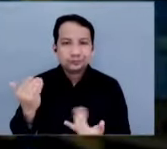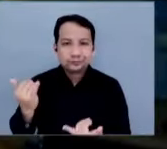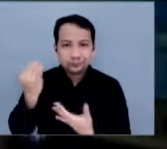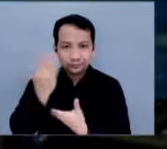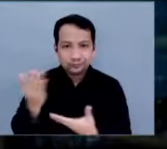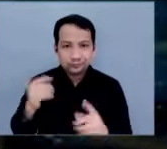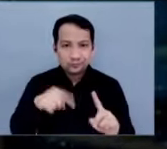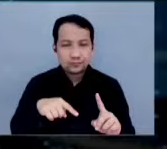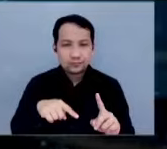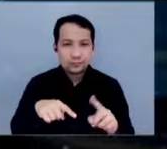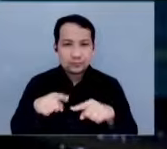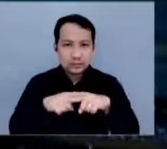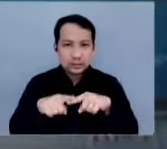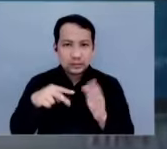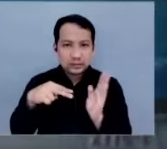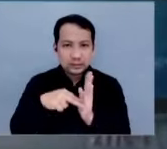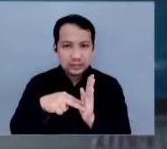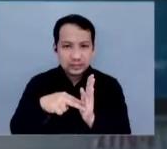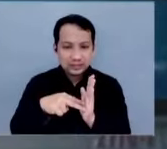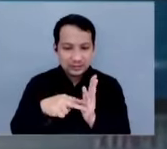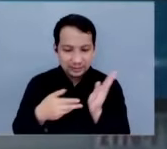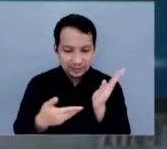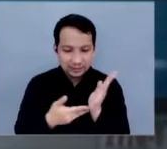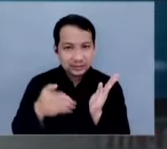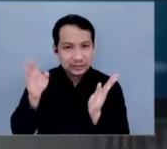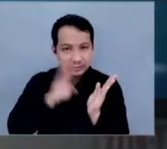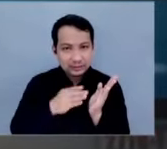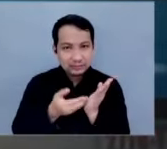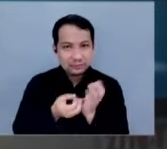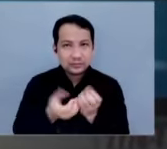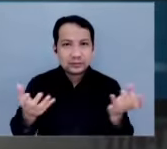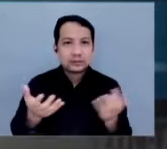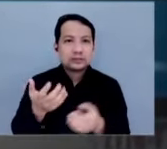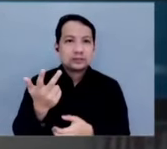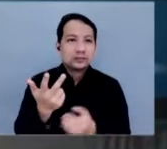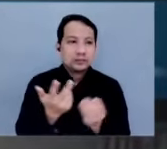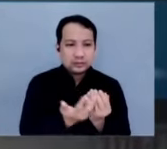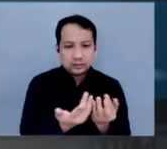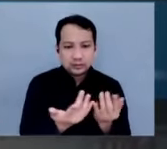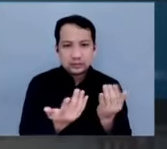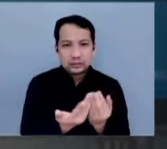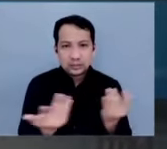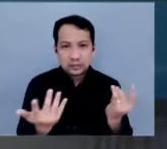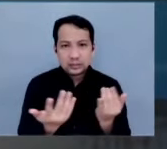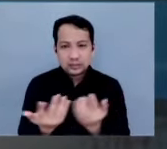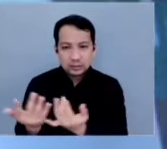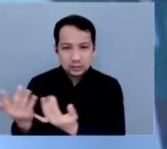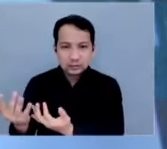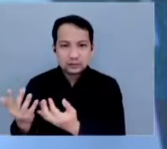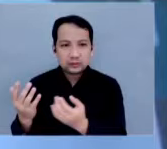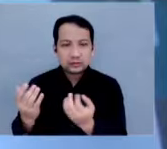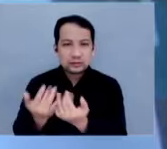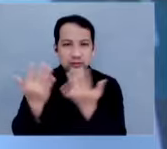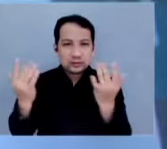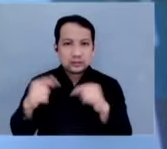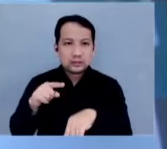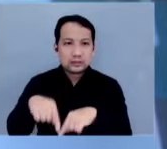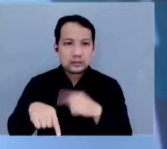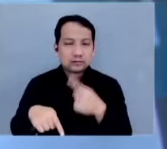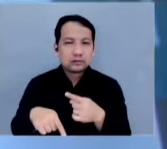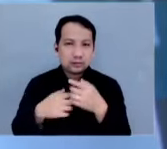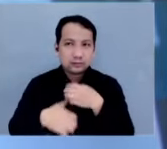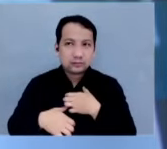pumalyang charger ang pinagmulan ng sunog. 3 bahay ang naabo, aabot naman sa 15 pamilya ang nasunugan. Heto ang hinaing ng ilan